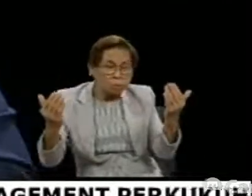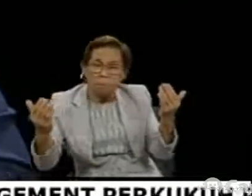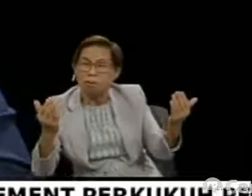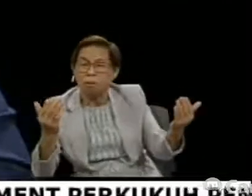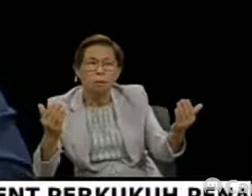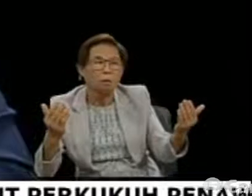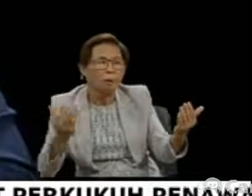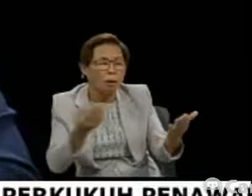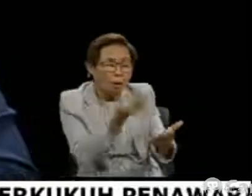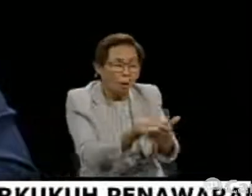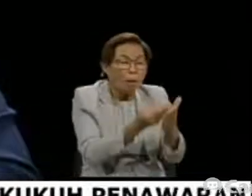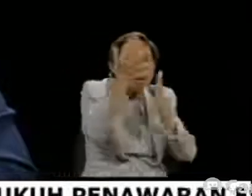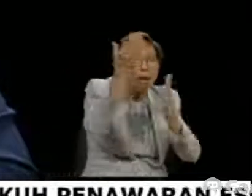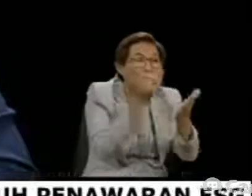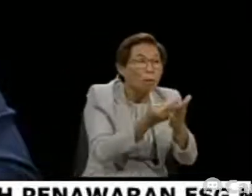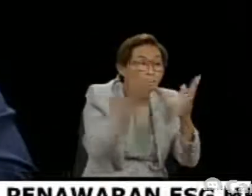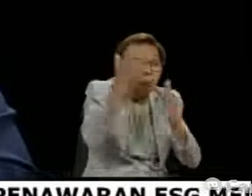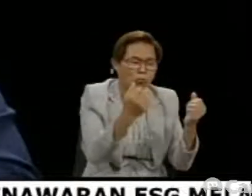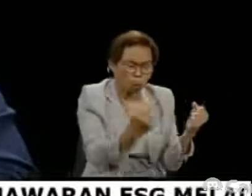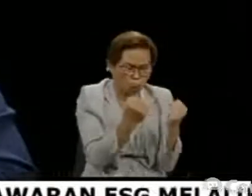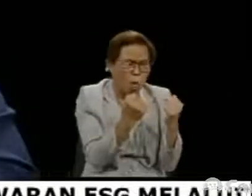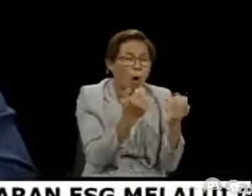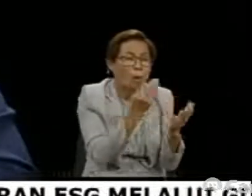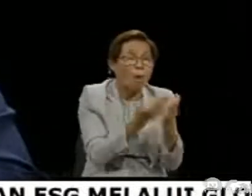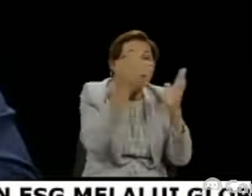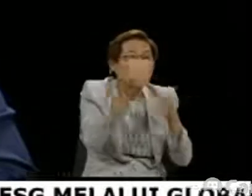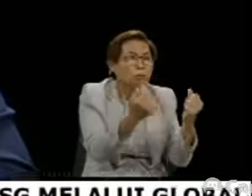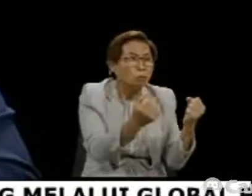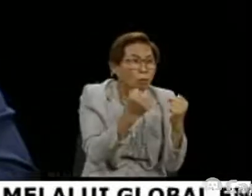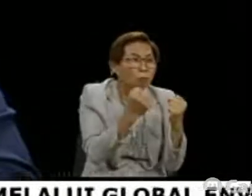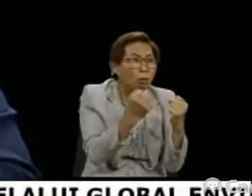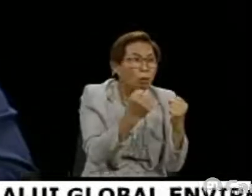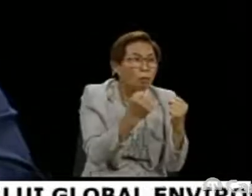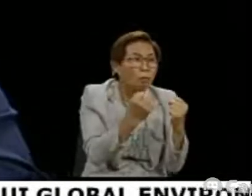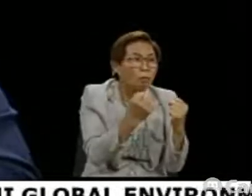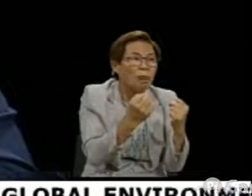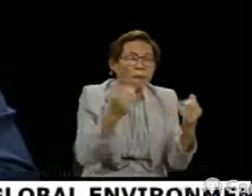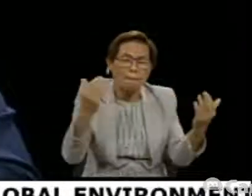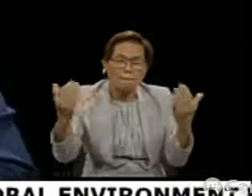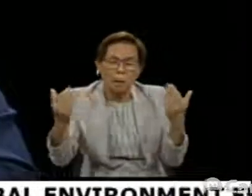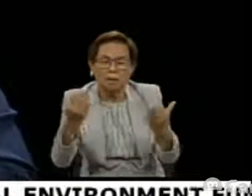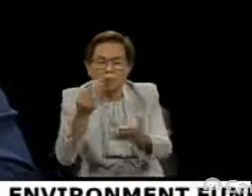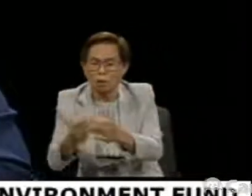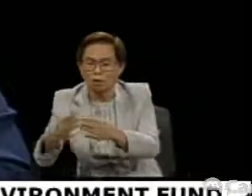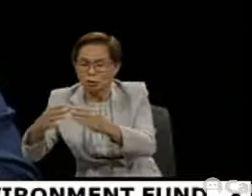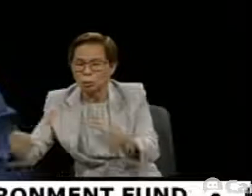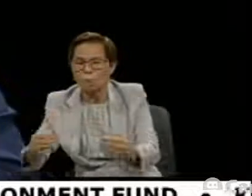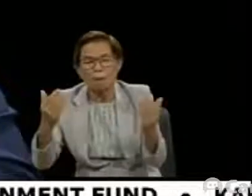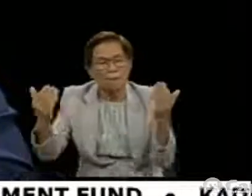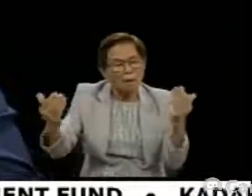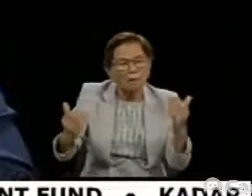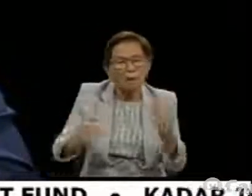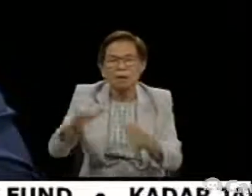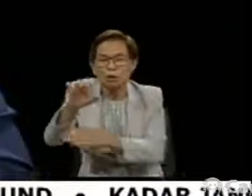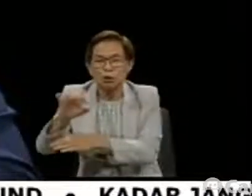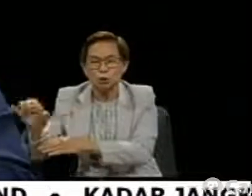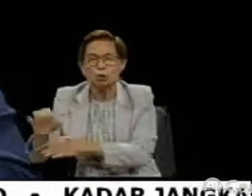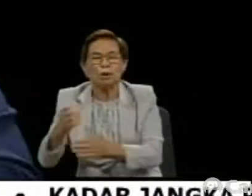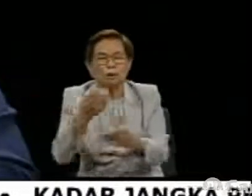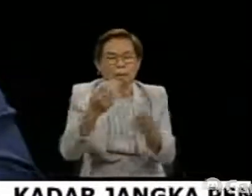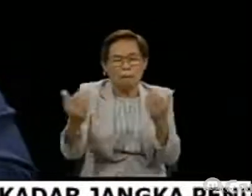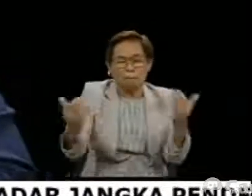begitu lebihku berlaku mengukuh Wega bythom Euro dengan poundsterling